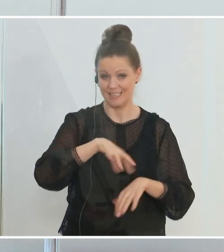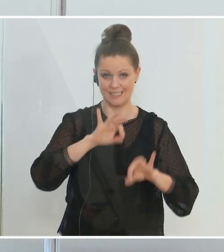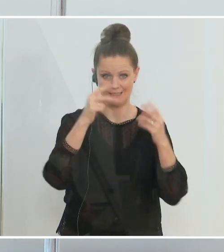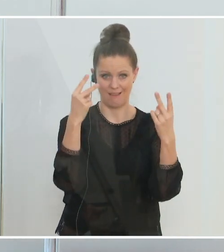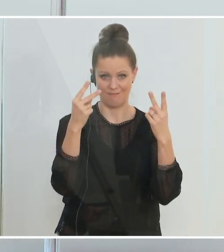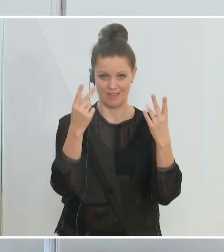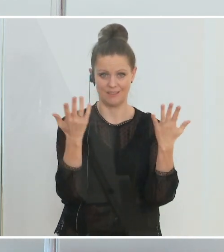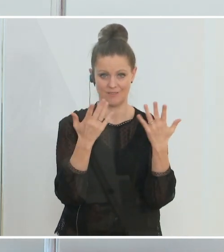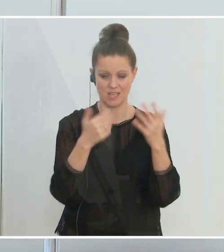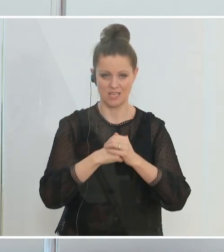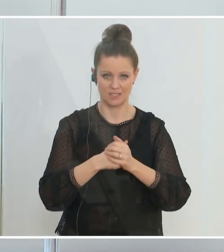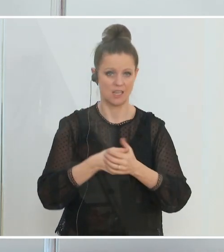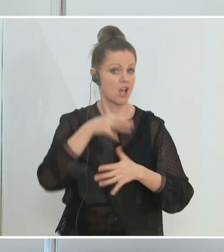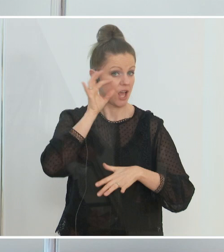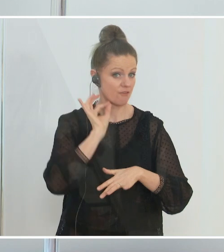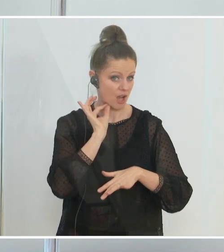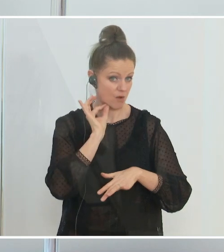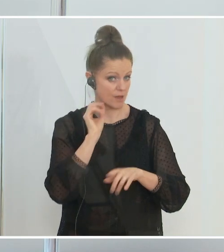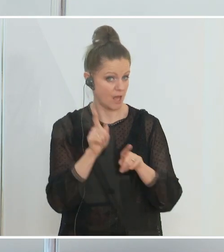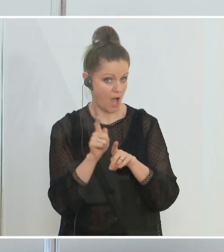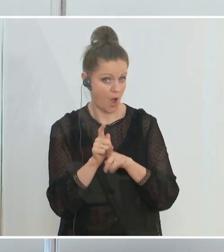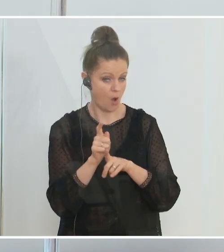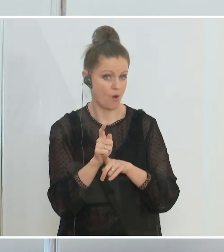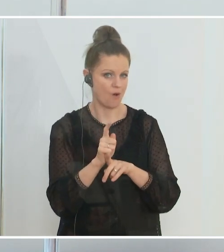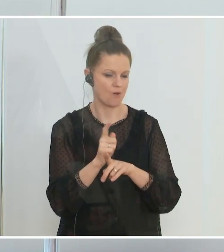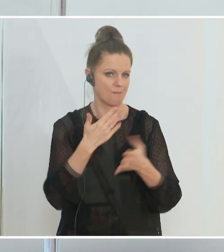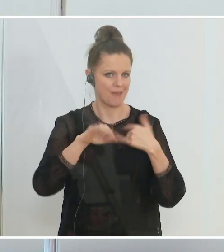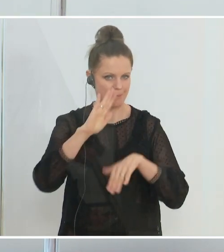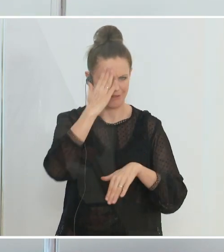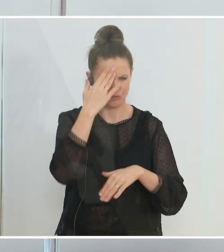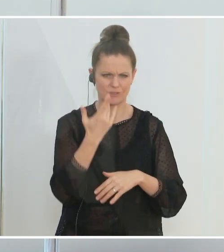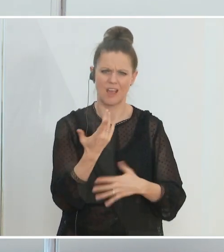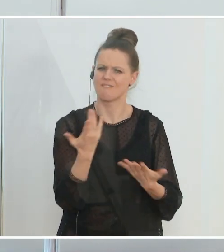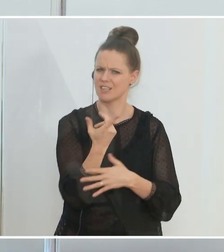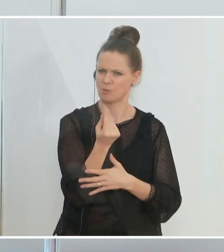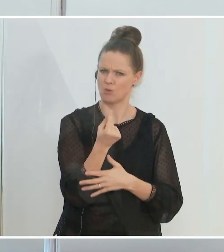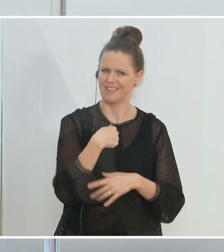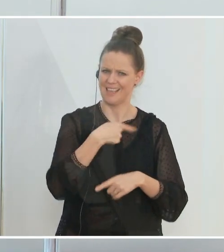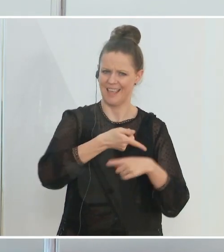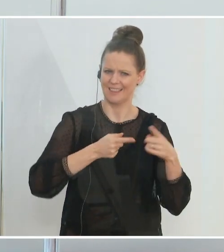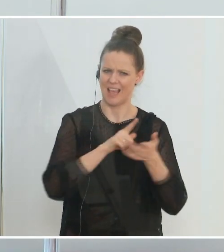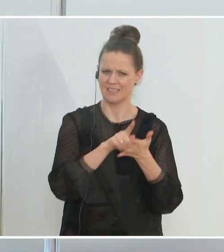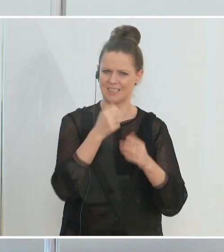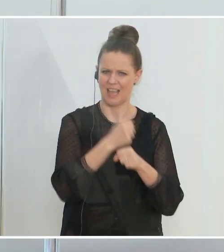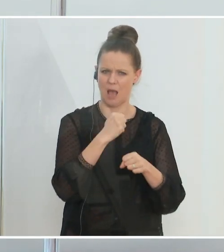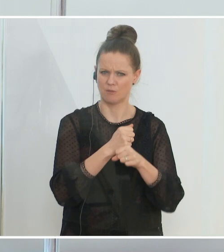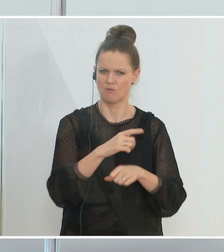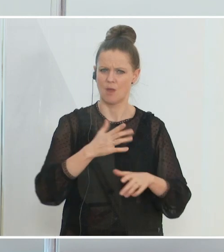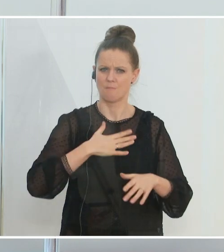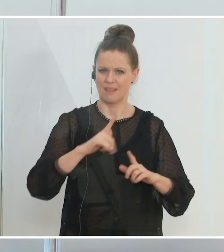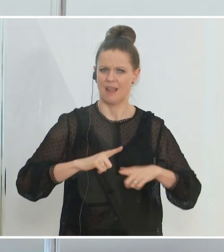wichtig, dass Frauen einfach auch im Bewusstsein sind, was bedeutet es, wenn ich in Teilzeit gehe für mein